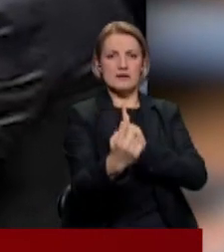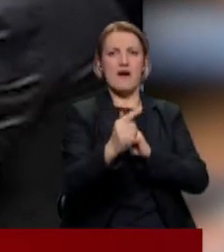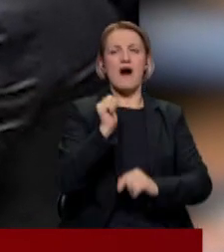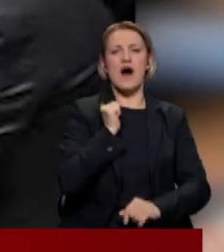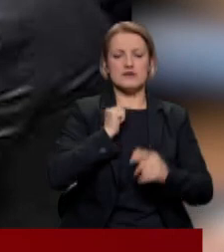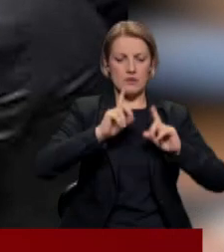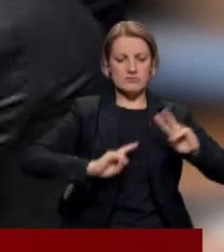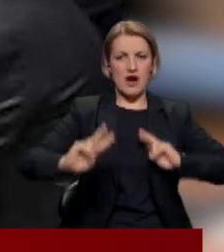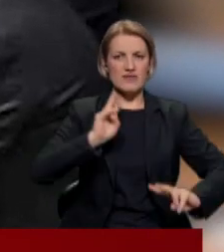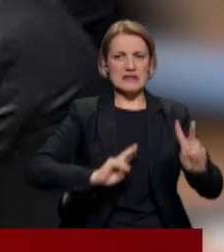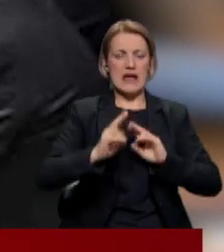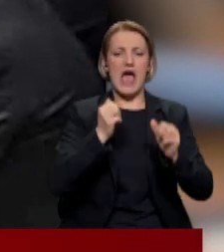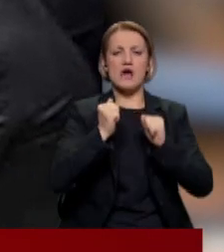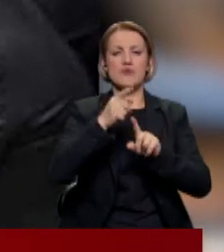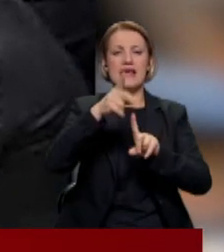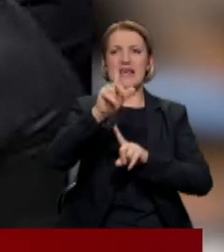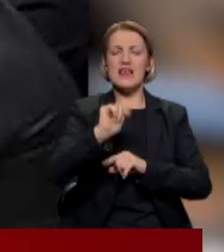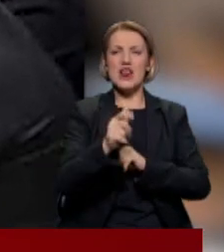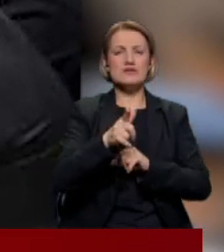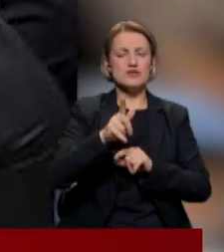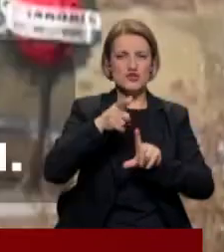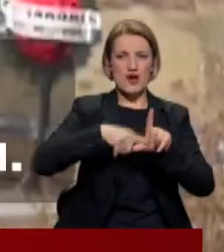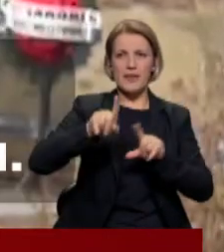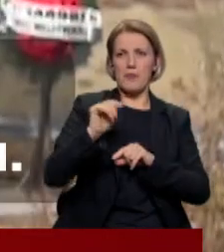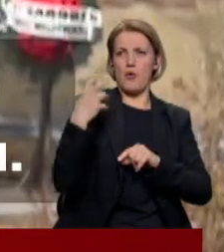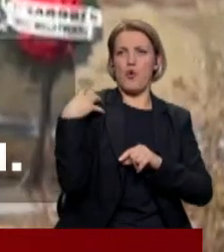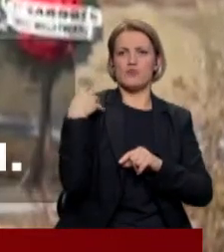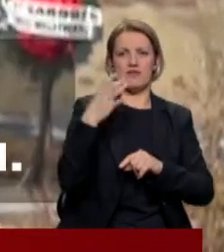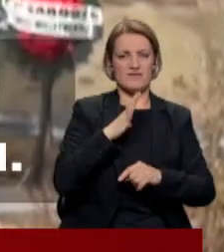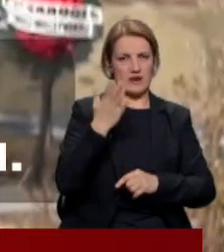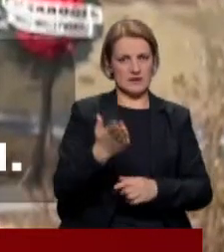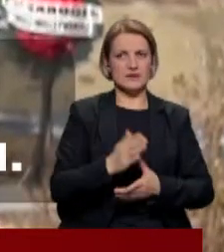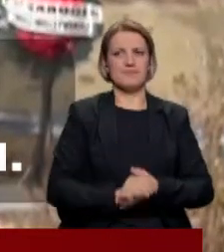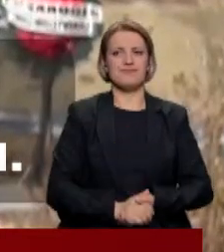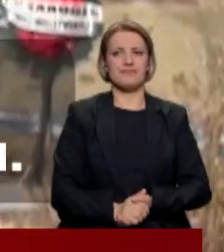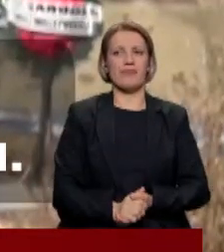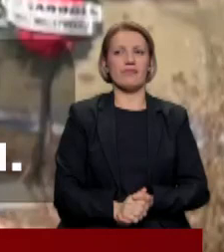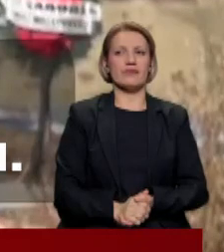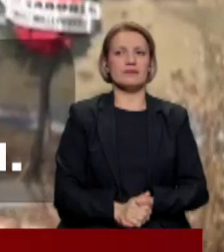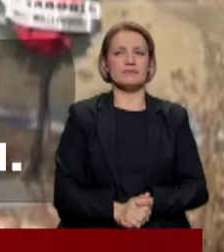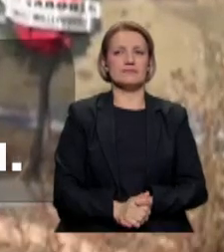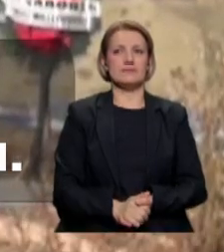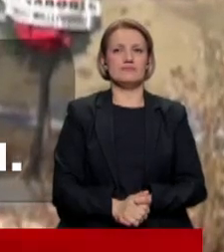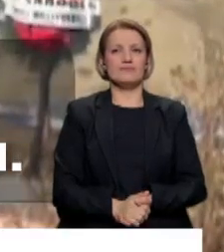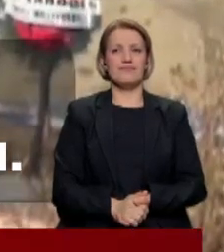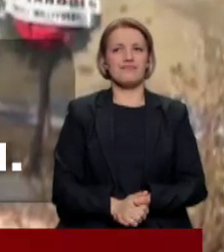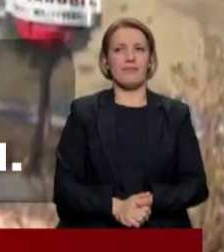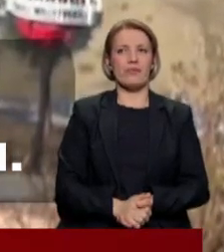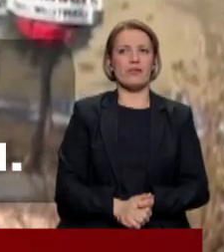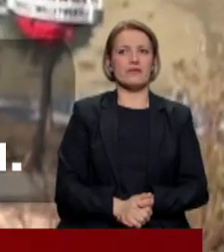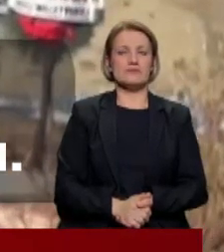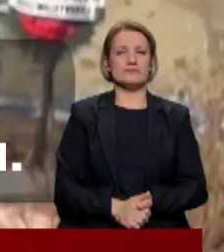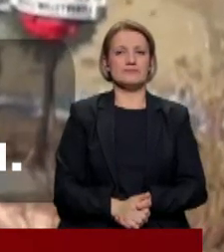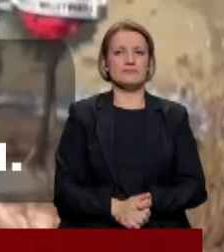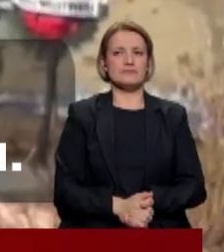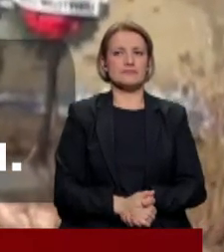asker üniformasıyla Erzurum İl Jandarma Komutanı vardı. Devlet adeta babaların çiftliği gibi yönetilmeye çalışılıyor. Keşke